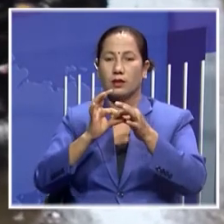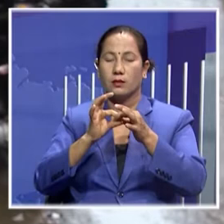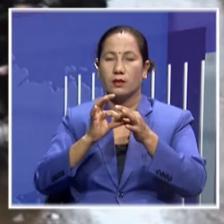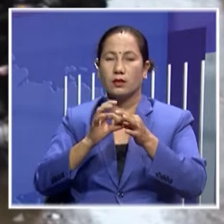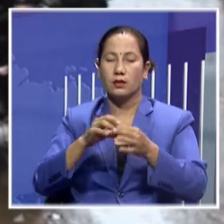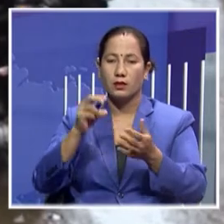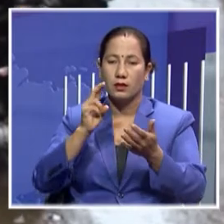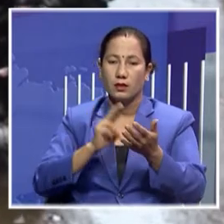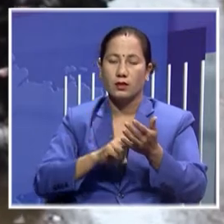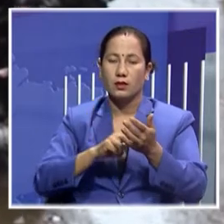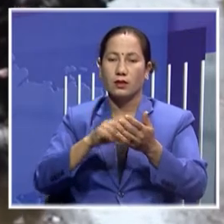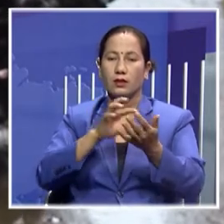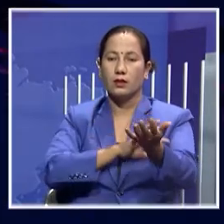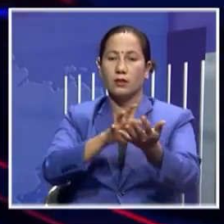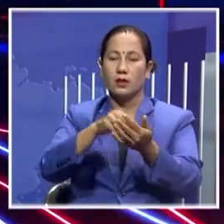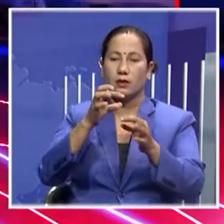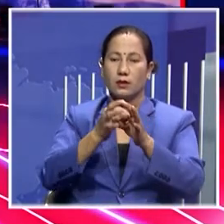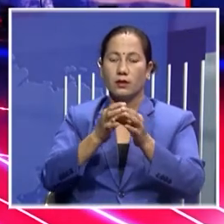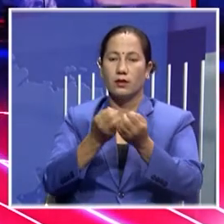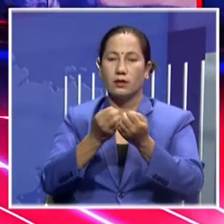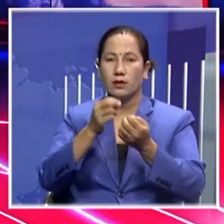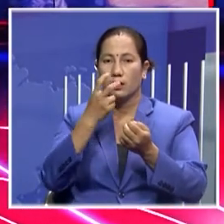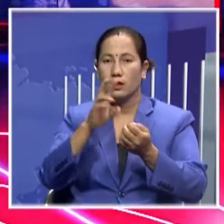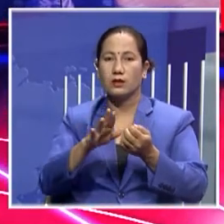स्थानमा पार्किङको व्यवस्था गर्न पनि देखिन्छ।